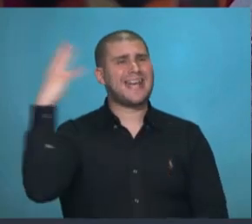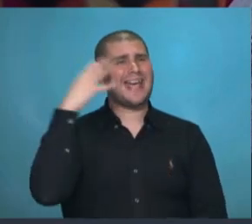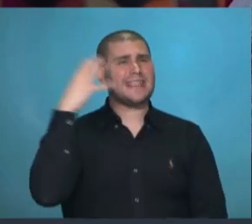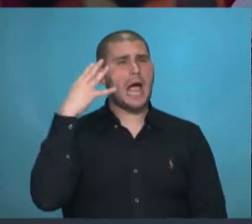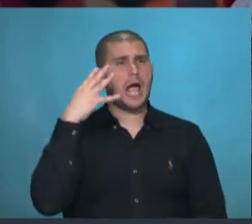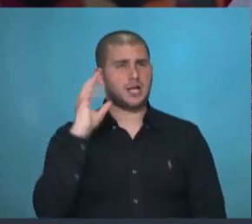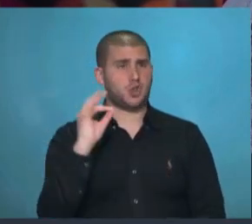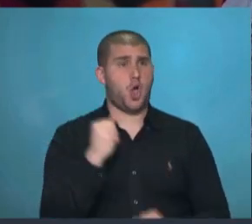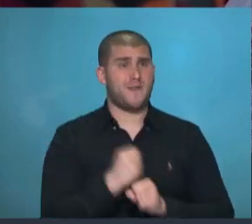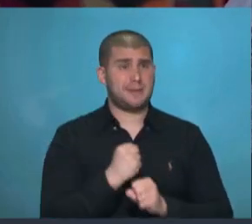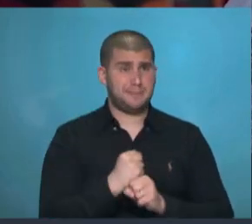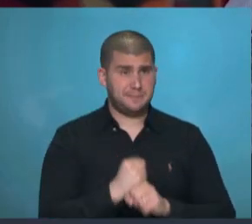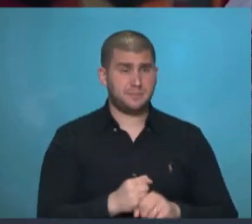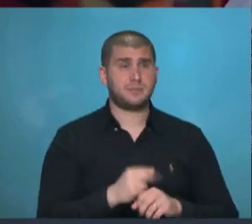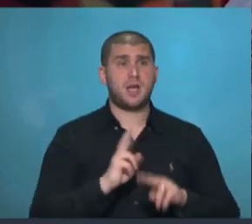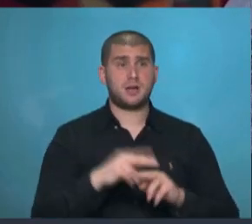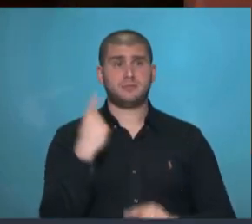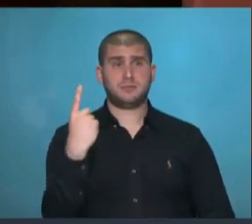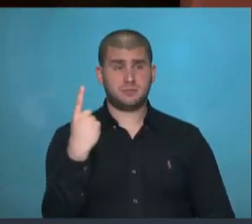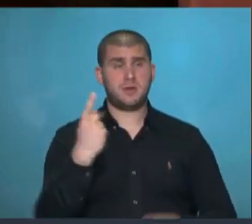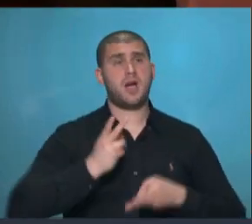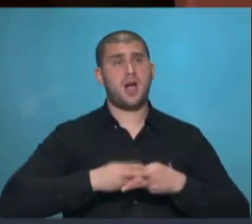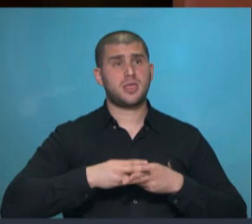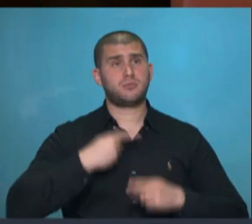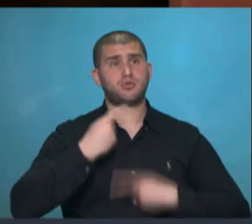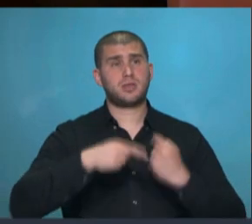עבור העובדים, והיא חלתה